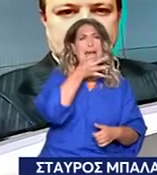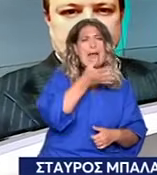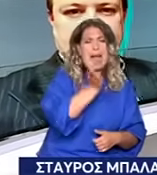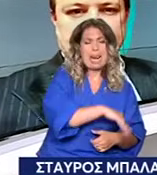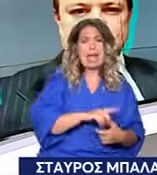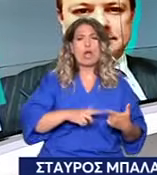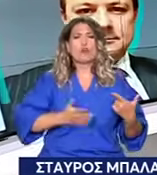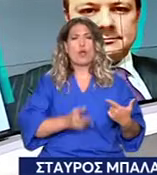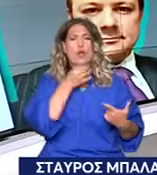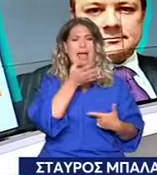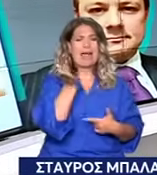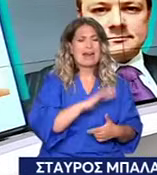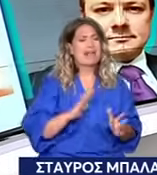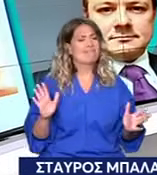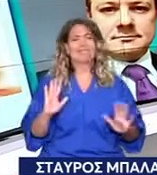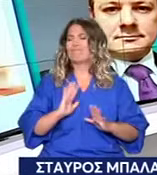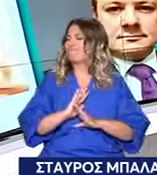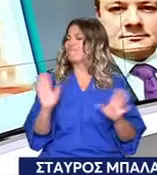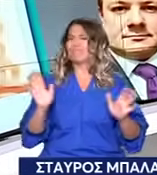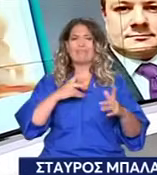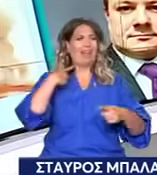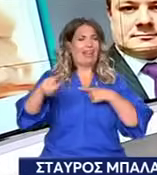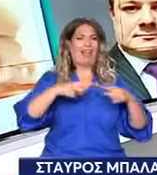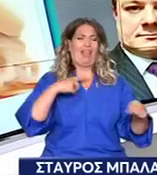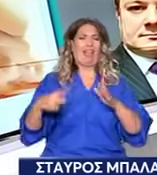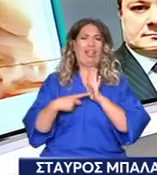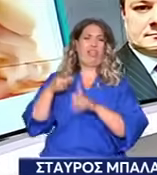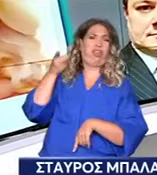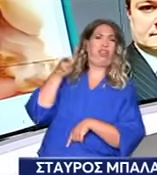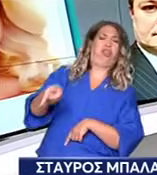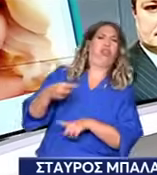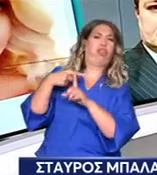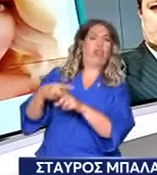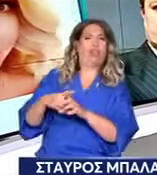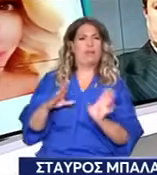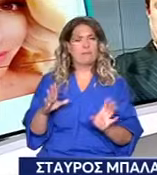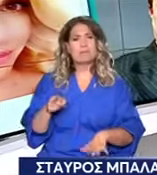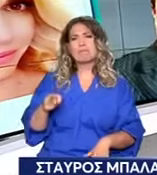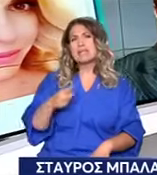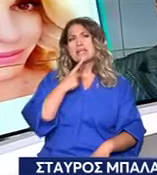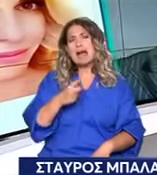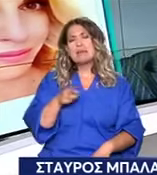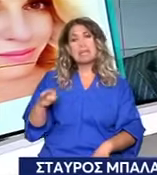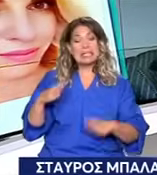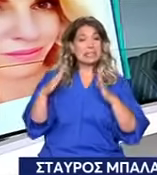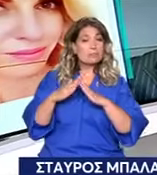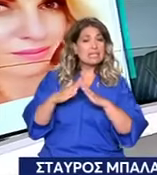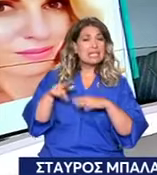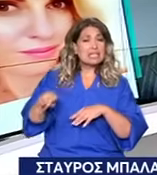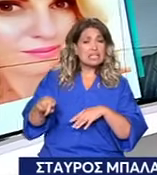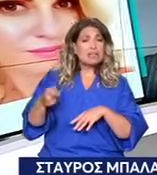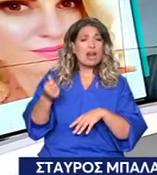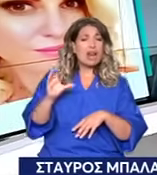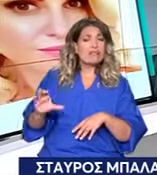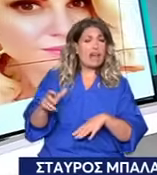Το περιβάλλον της λέει και πρέπει να το μεταφέρουμε ότι δεν υπήρχαν τόσα χρήματα. Γιατί γινόταν μια κουβέντα, κανείς δεν ήξερε πόσα είναι, αλλά κάποιος